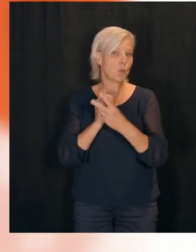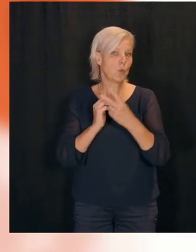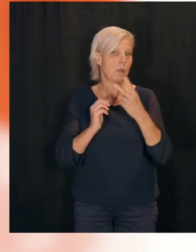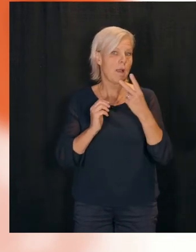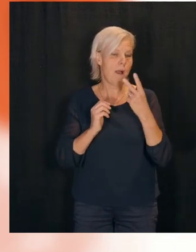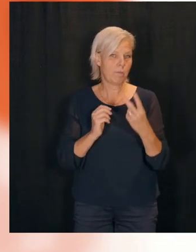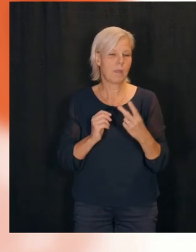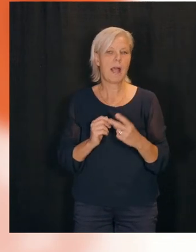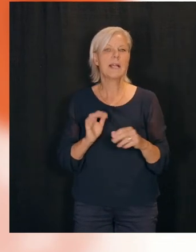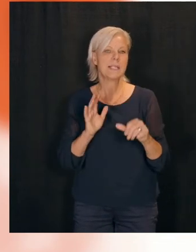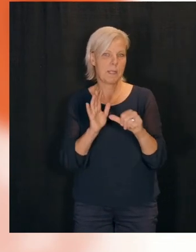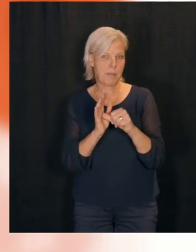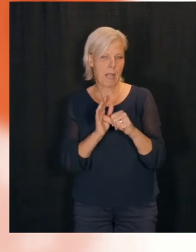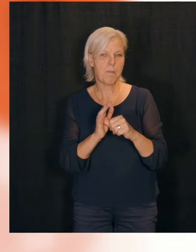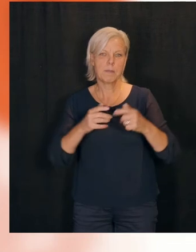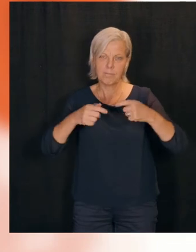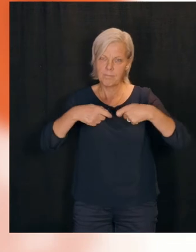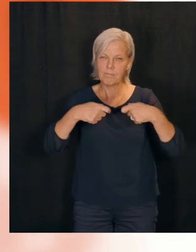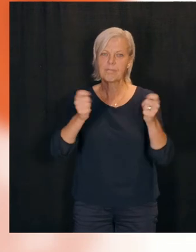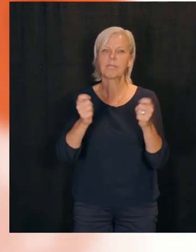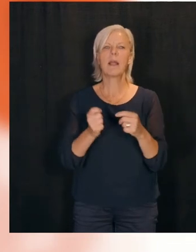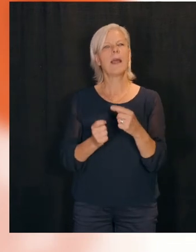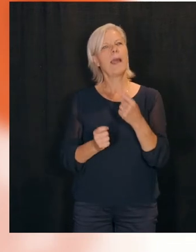september, lanseras ett